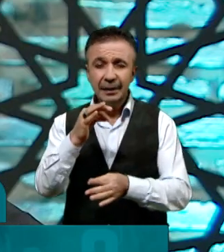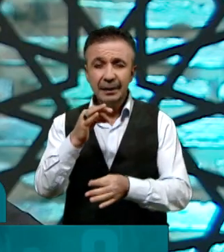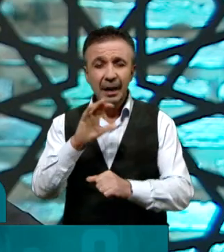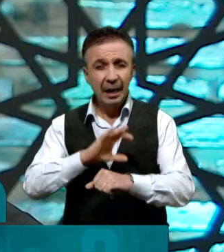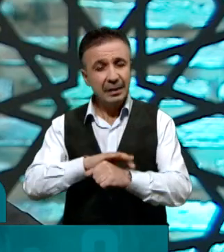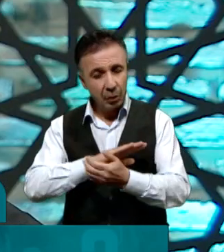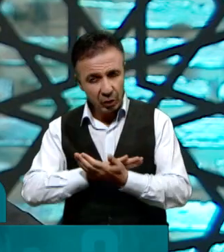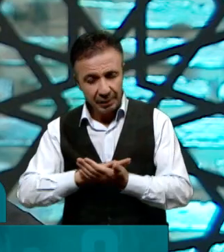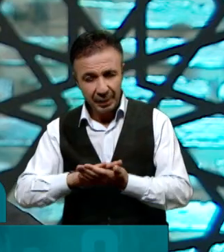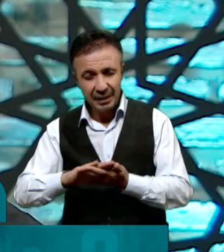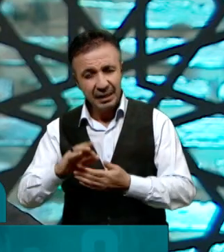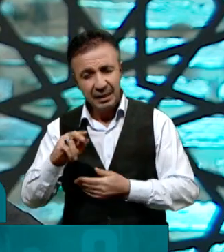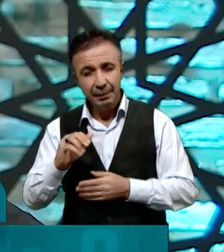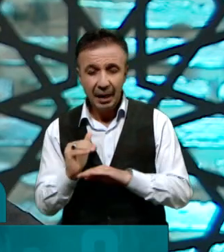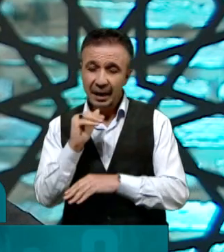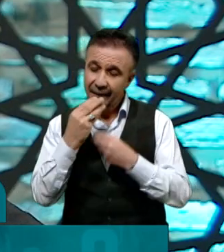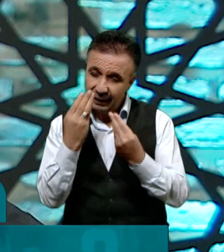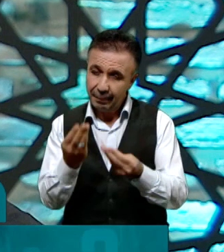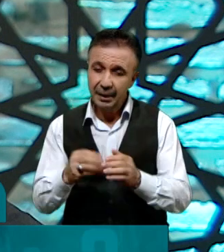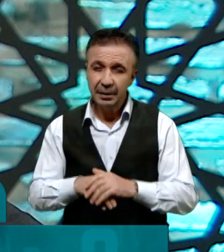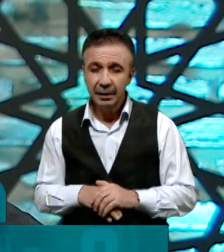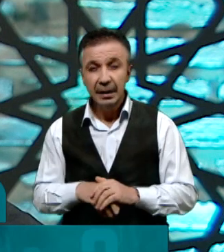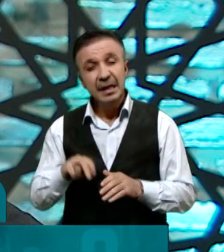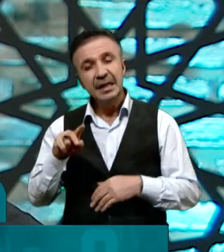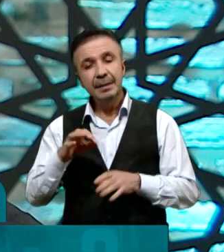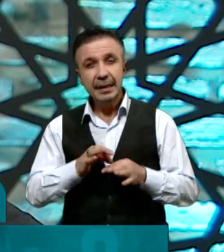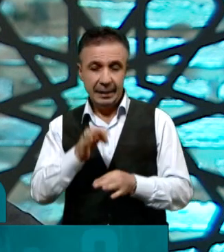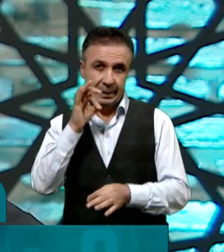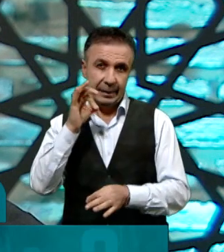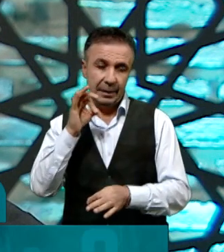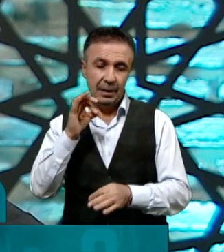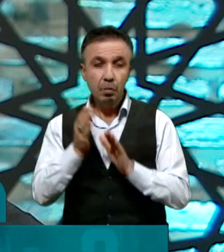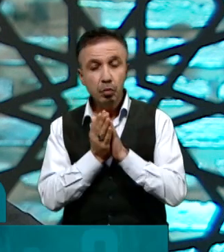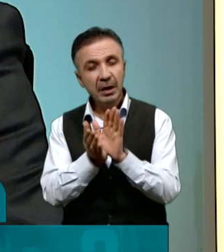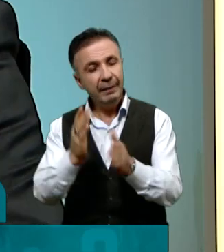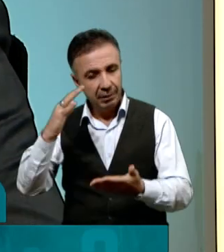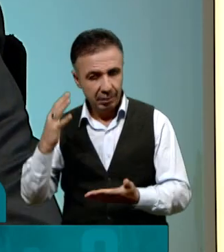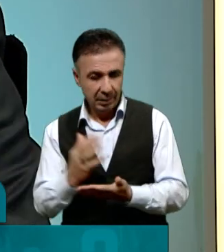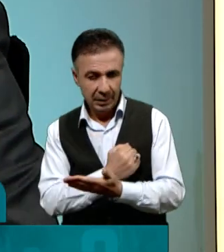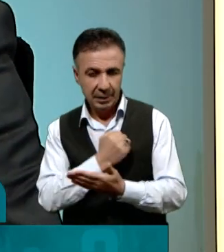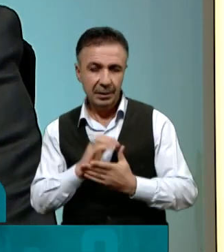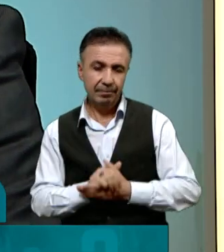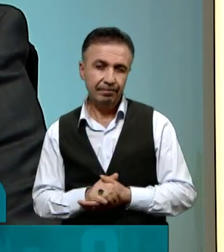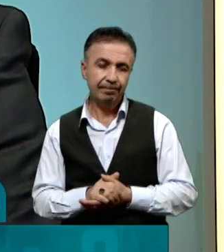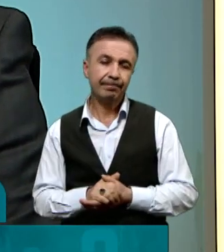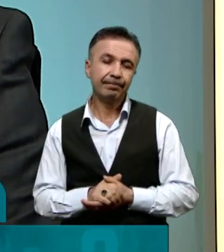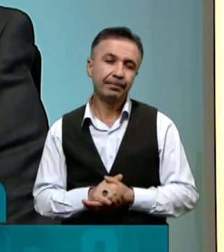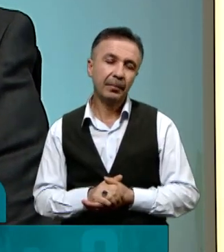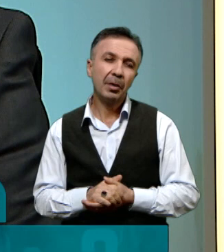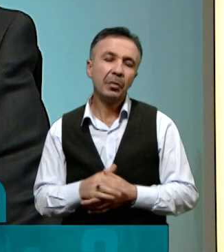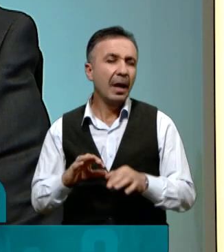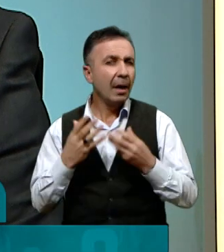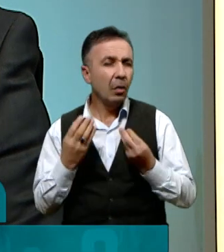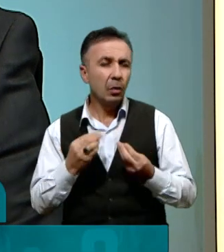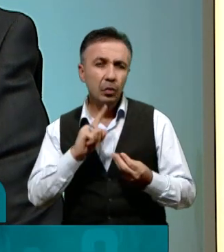Tabii. Değil mi? Gerçekten hayat verebilmek gibi insan ne yapabilir? Mükafat elde edebilir. Yani teşvik edilen bir şey. Bu da ne